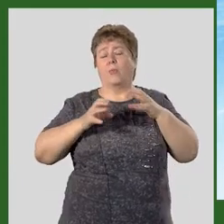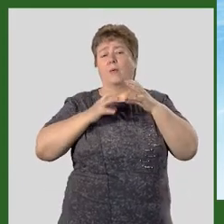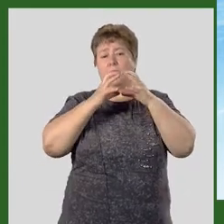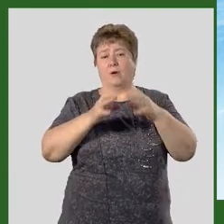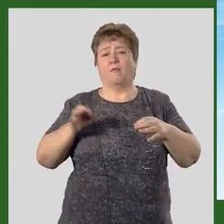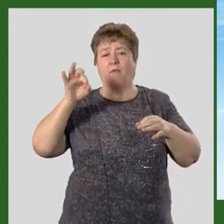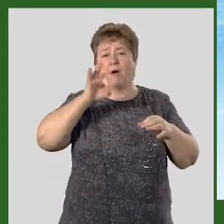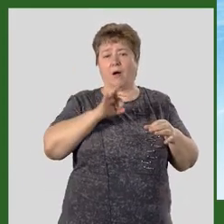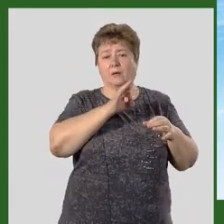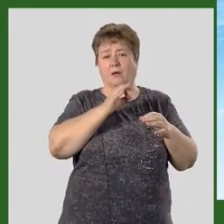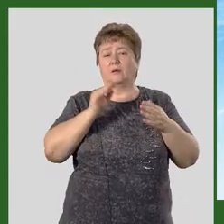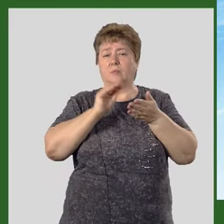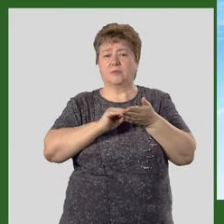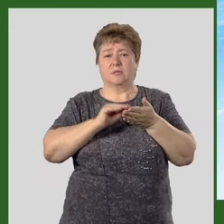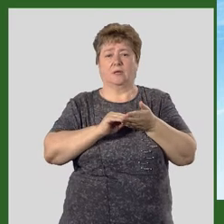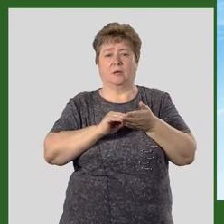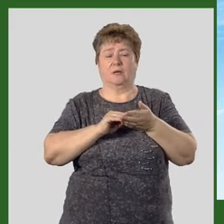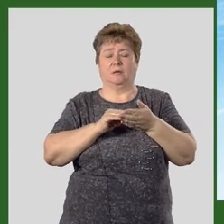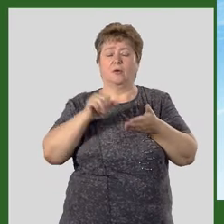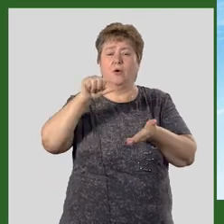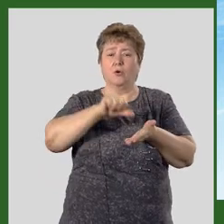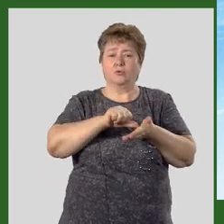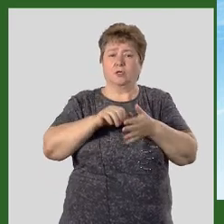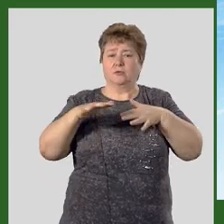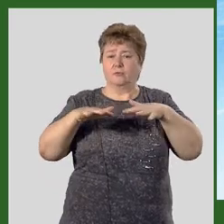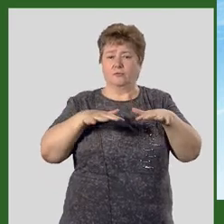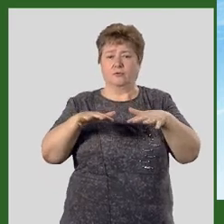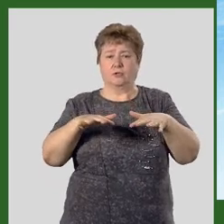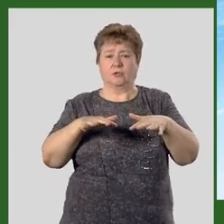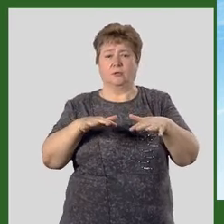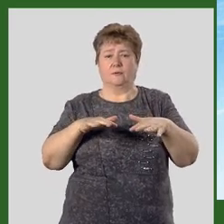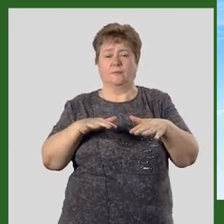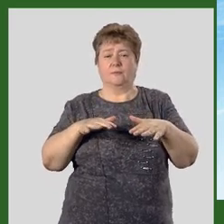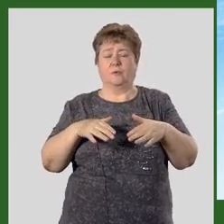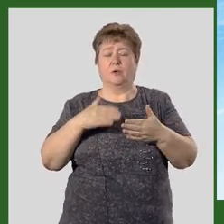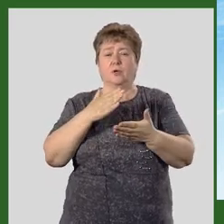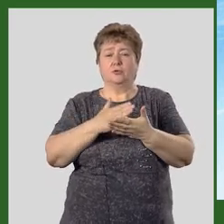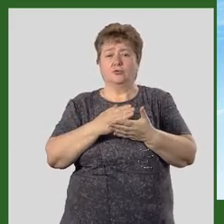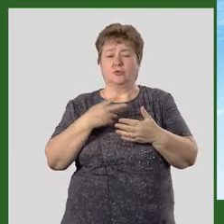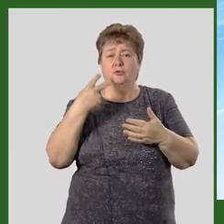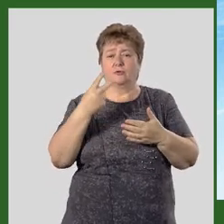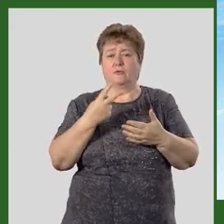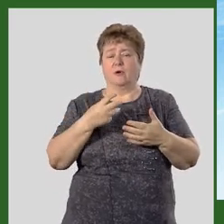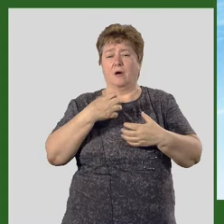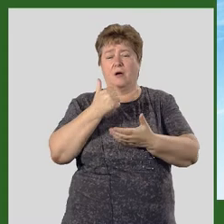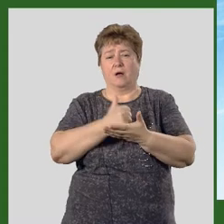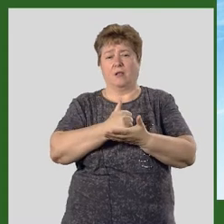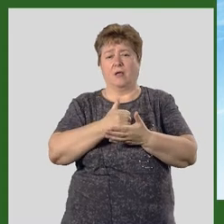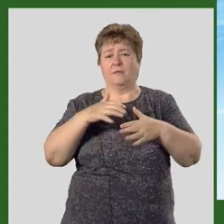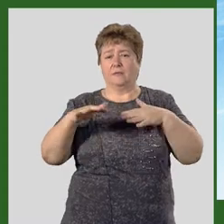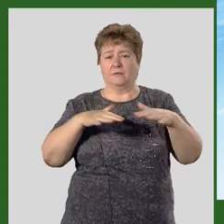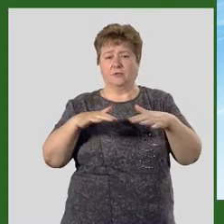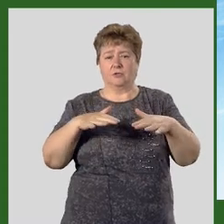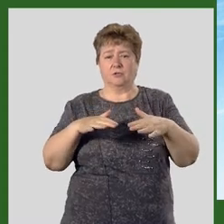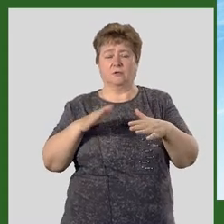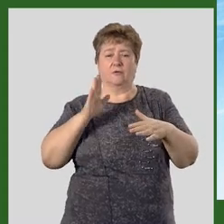Мирового океана постоянно участвуют в движении. существует два основных вида